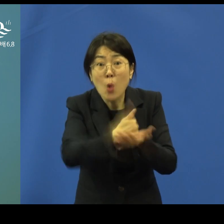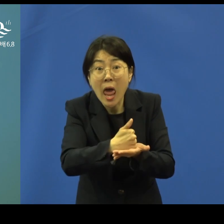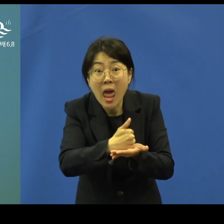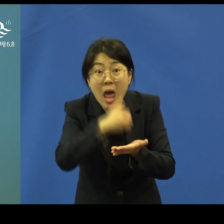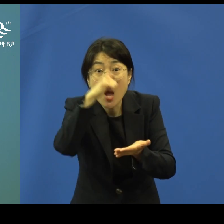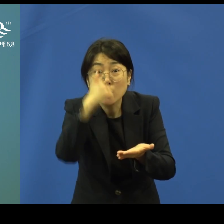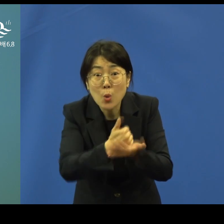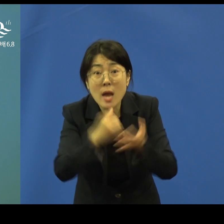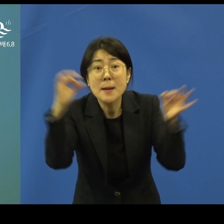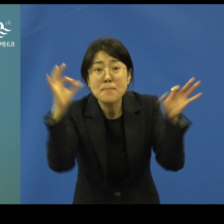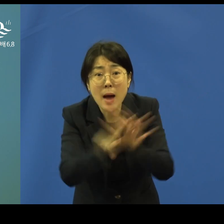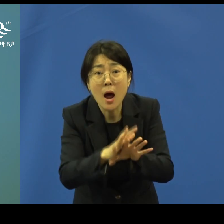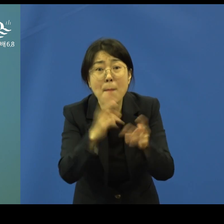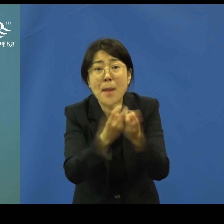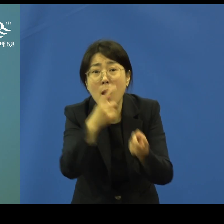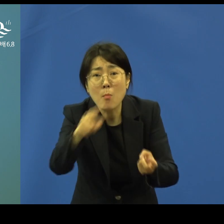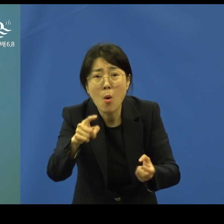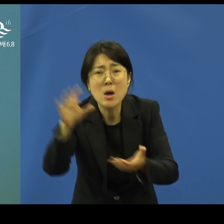옷이다.